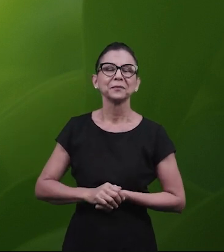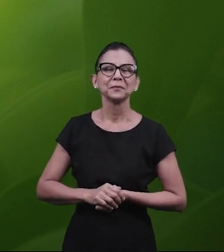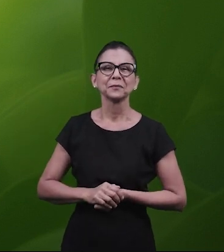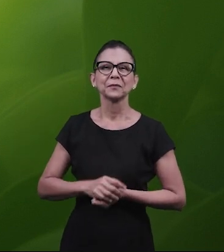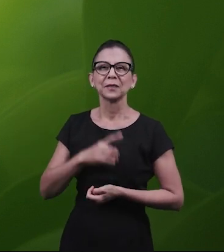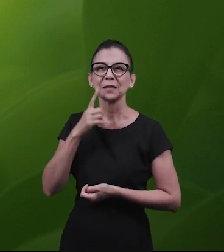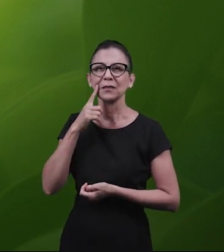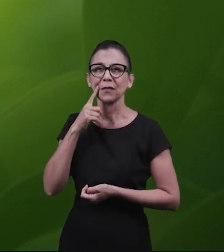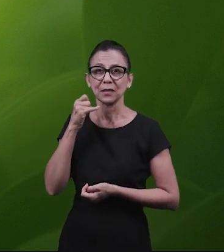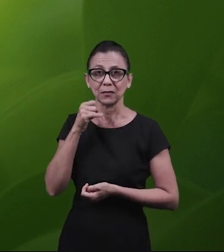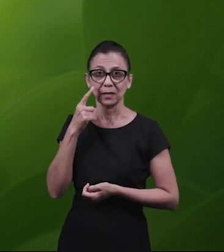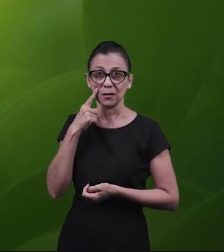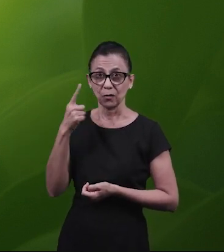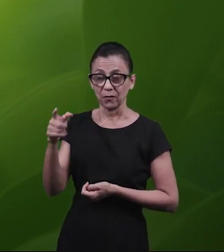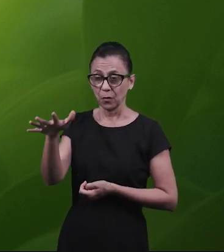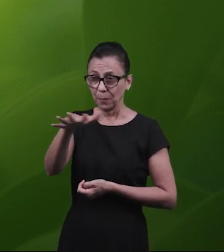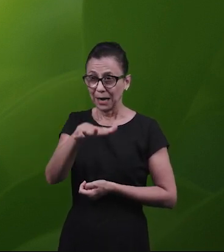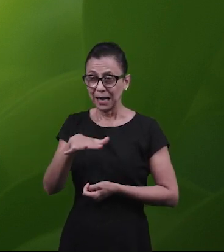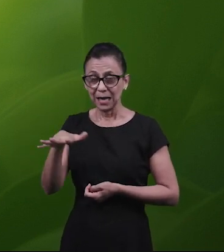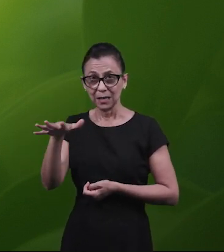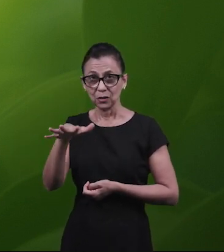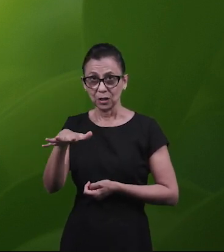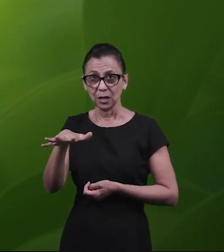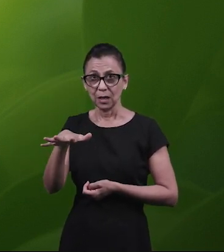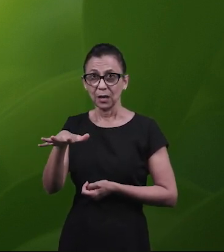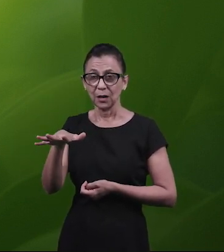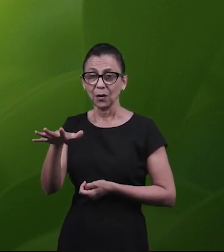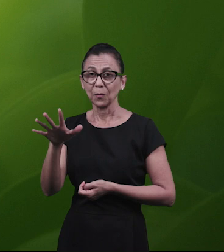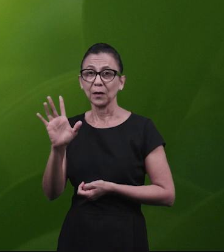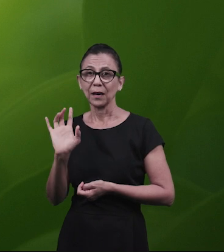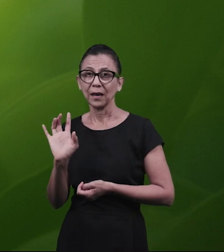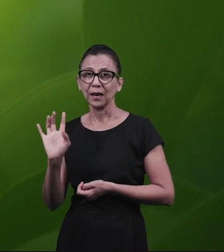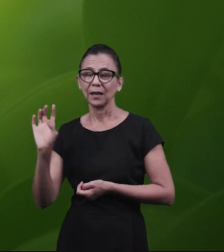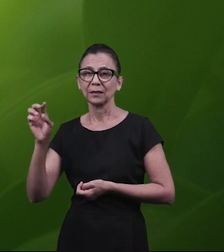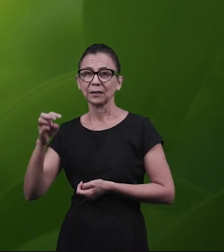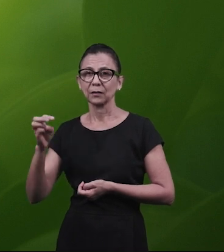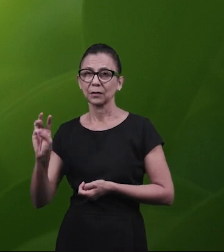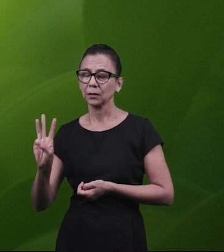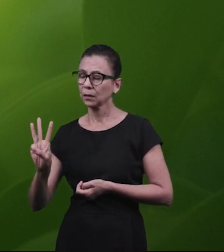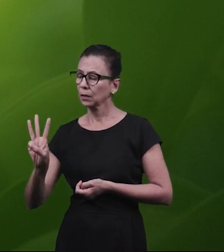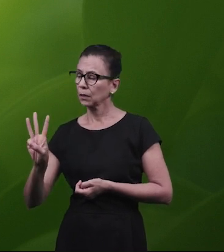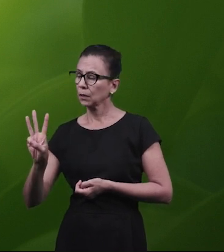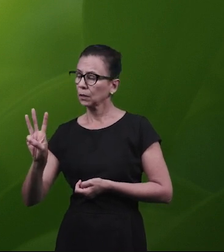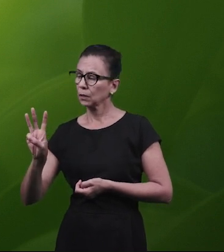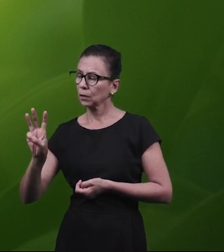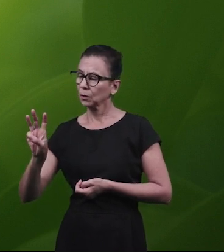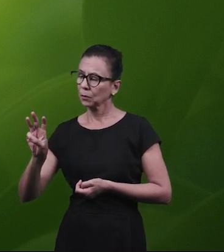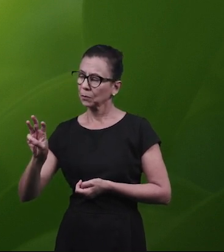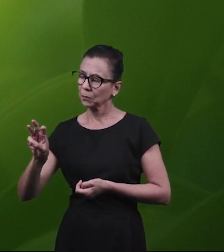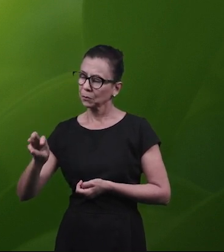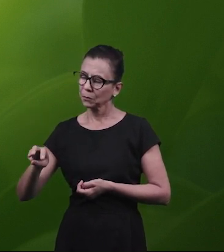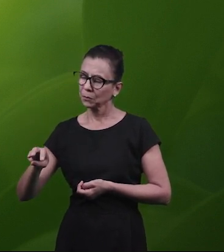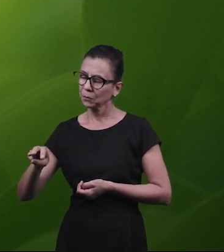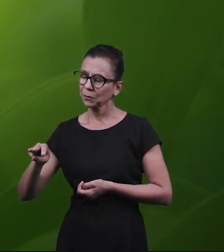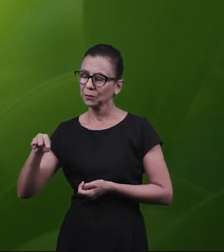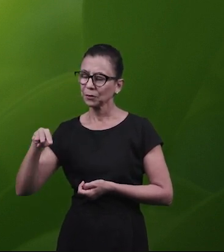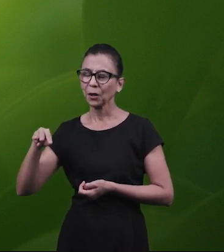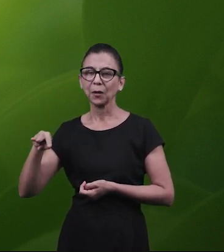blé, là, donc on voit qu'il s'incline facilement. Mais l'ivraie, non.